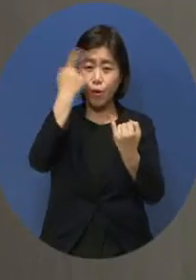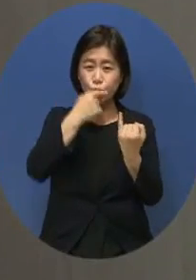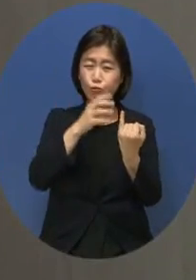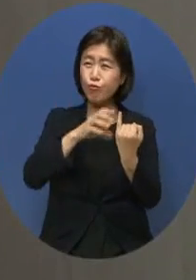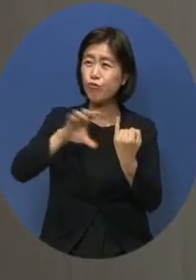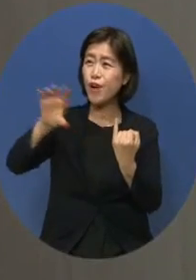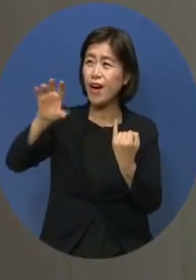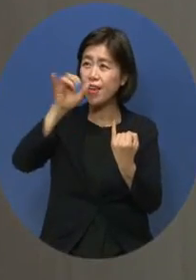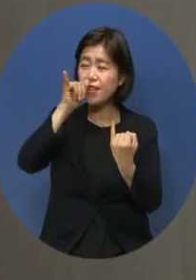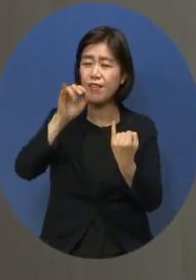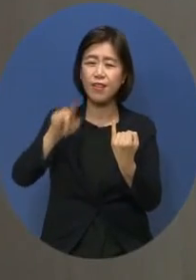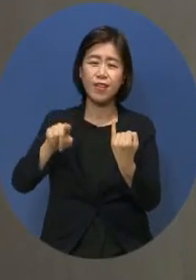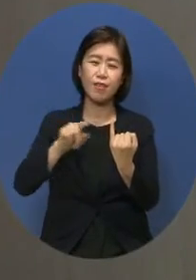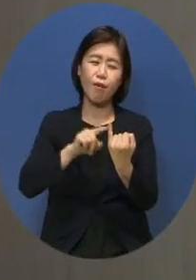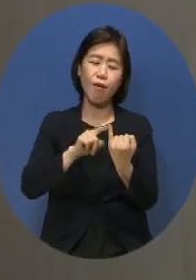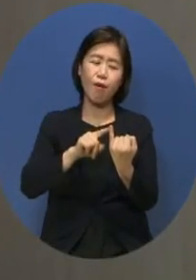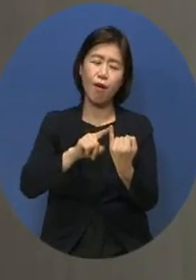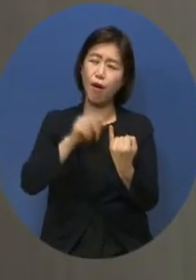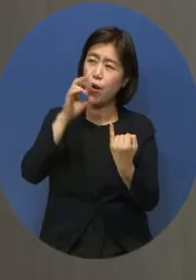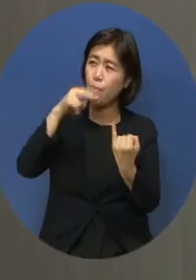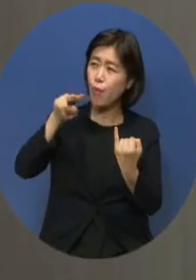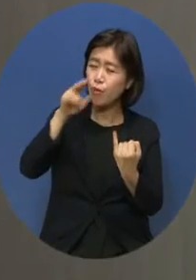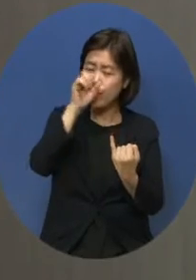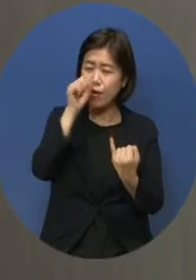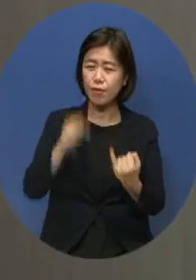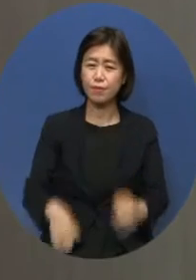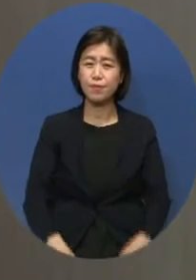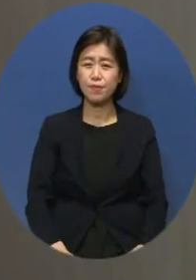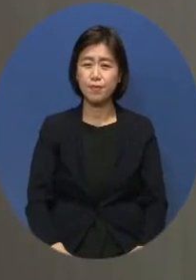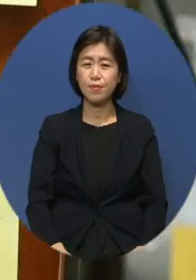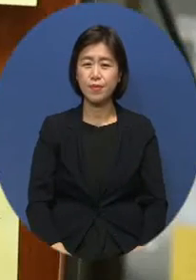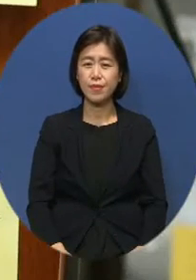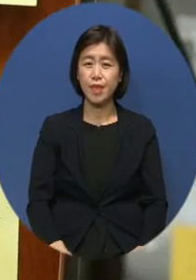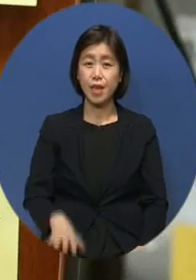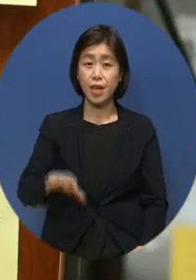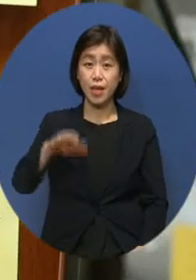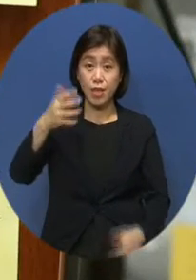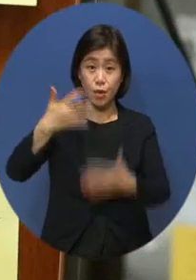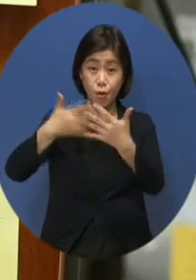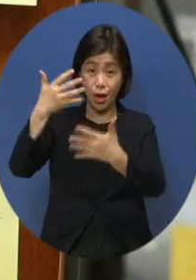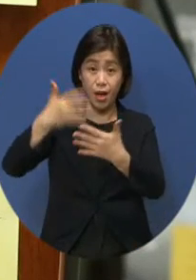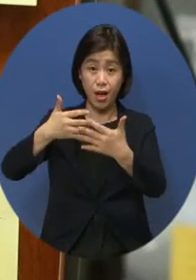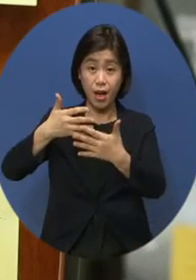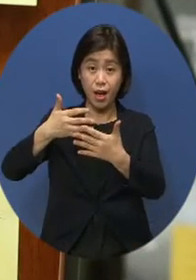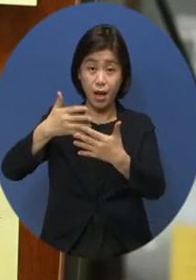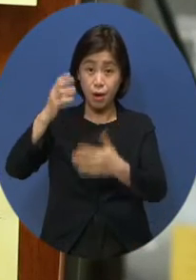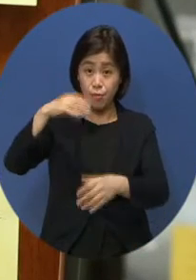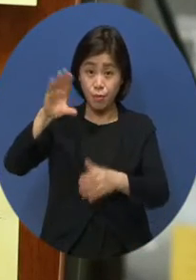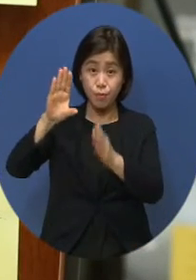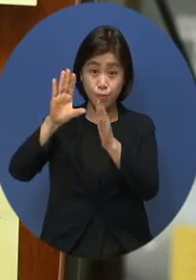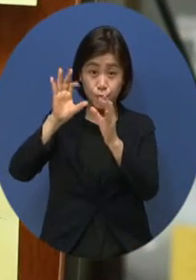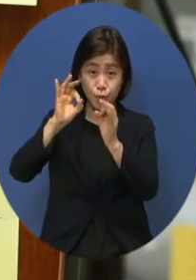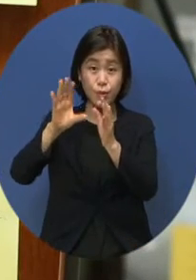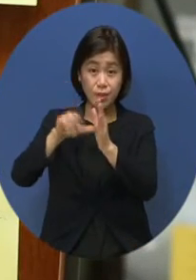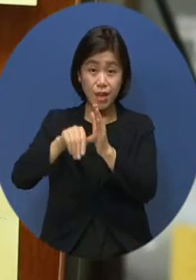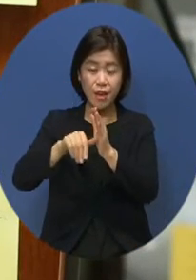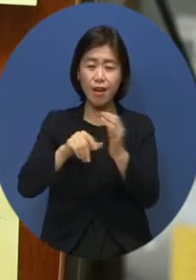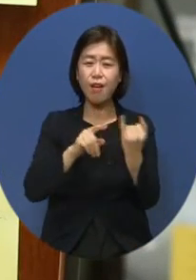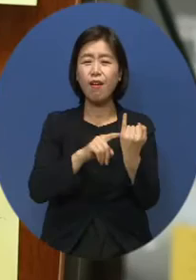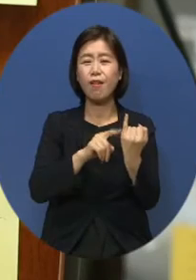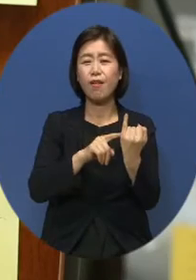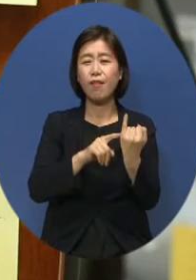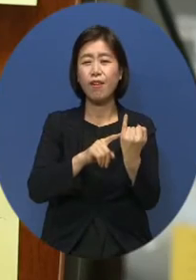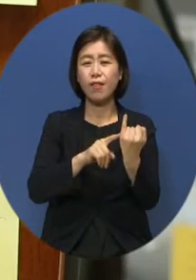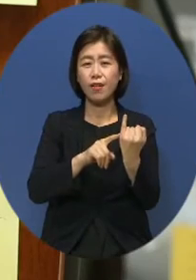어른이 되면을 만들고 나서 그걸 시사를 할 때 동생이랑 자주 같이 가는데 다른 영화들은 두 번 세 번 보는 영화들 영화는